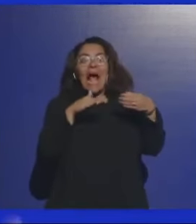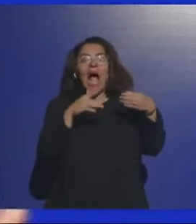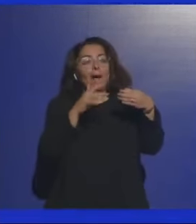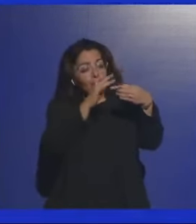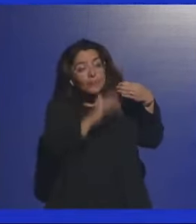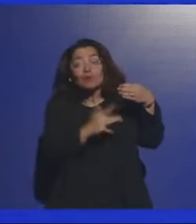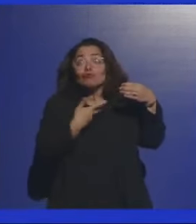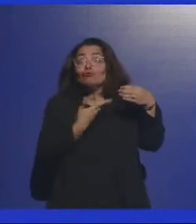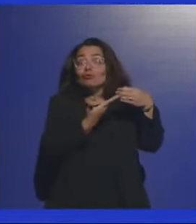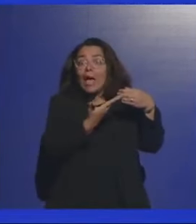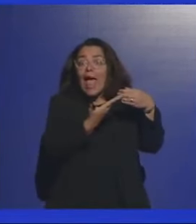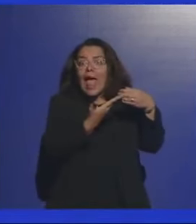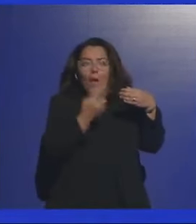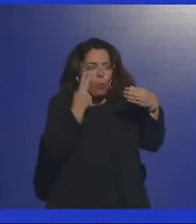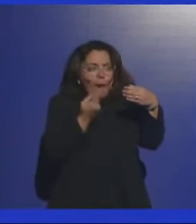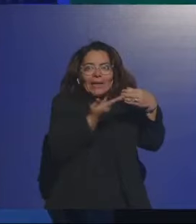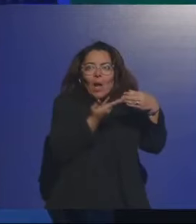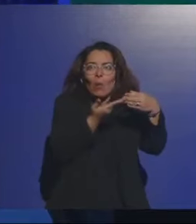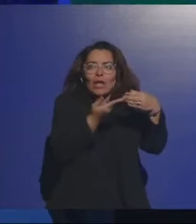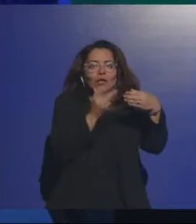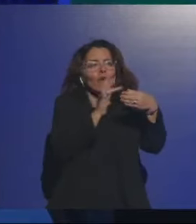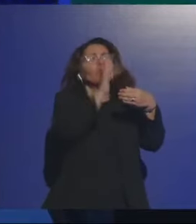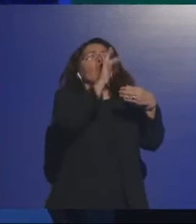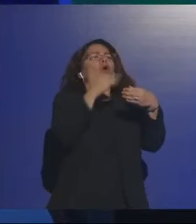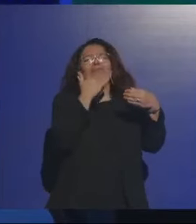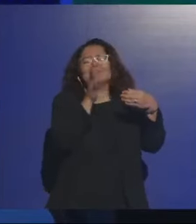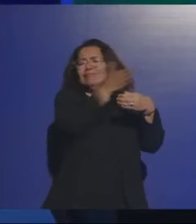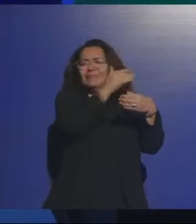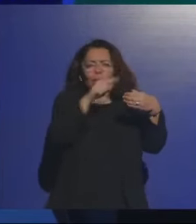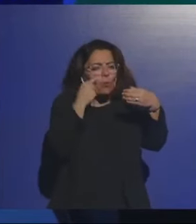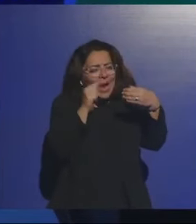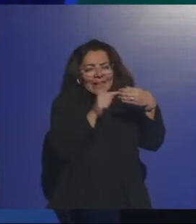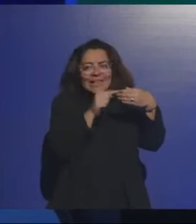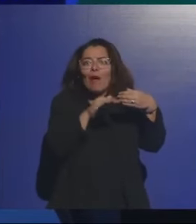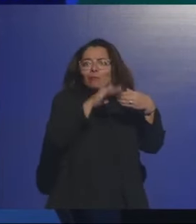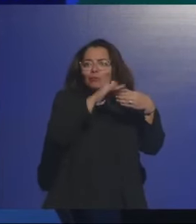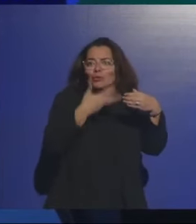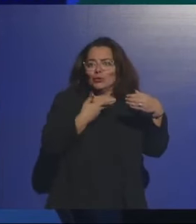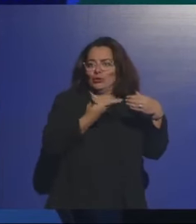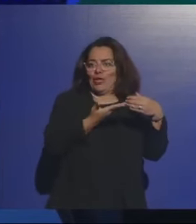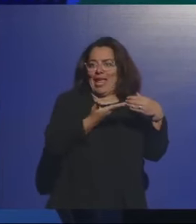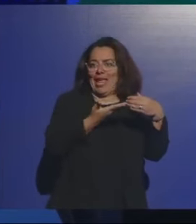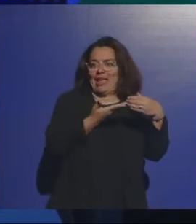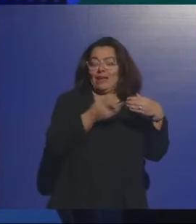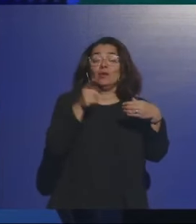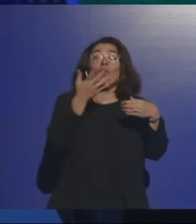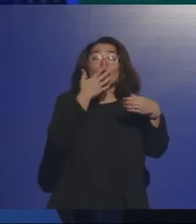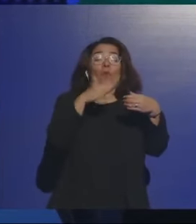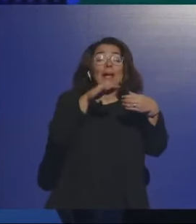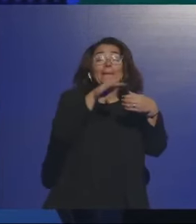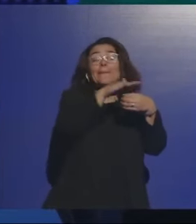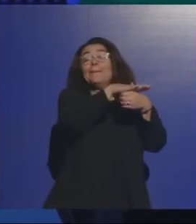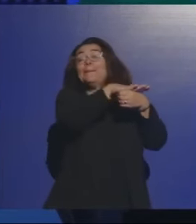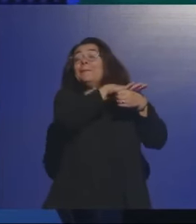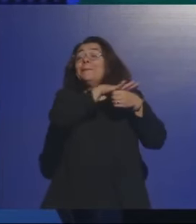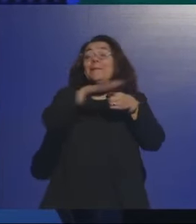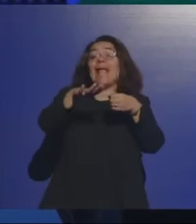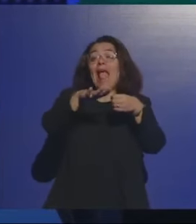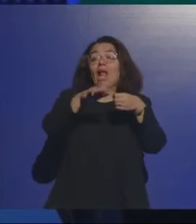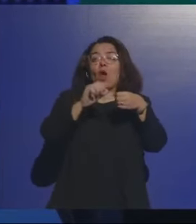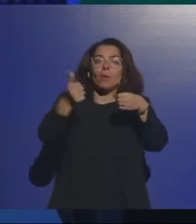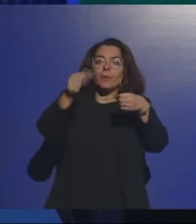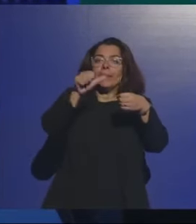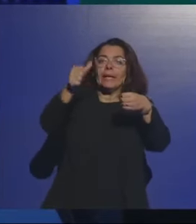non Guardate quello mezzo vuoto e se per caso volete il bicchiere pieno pieno e non riuscite a riempirlo